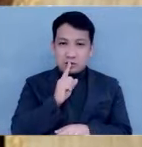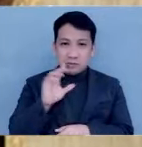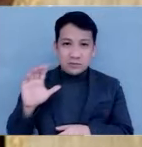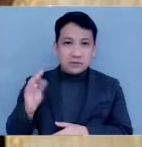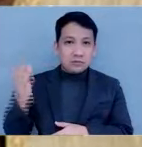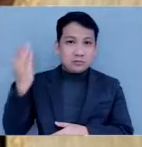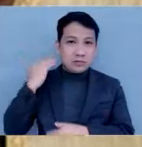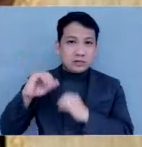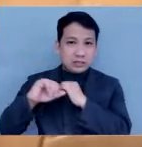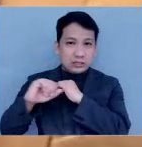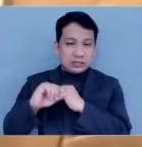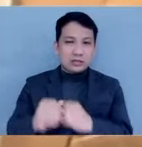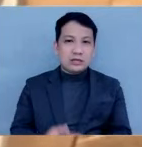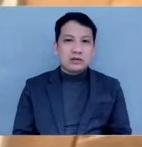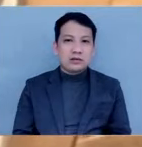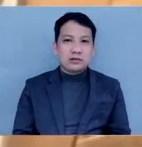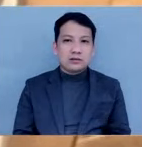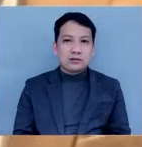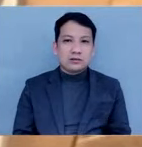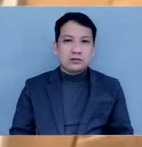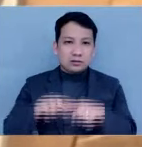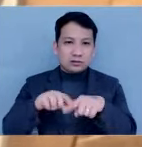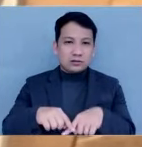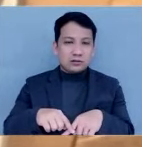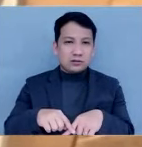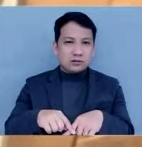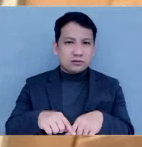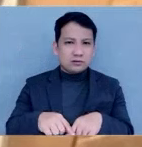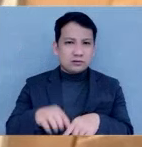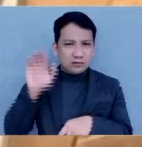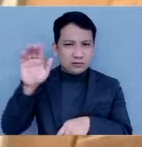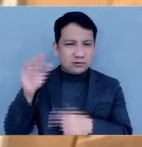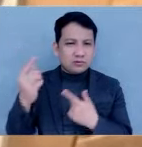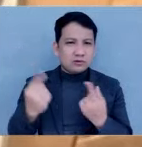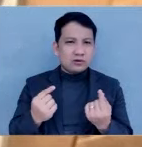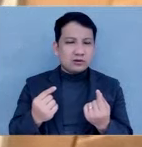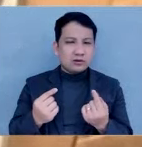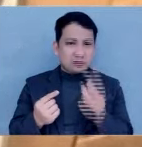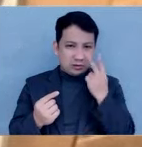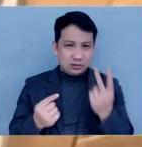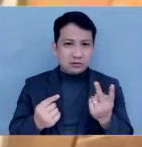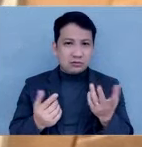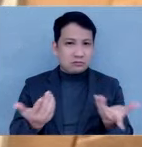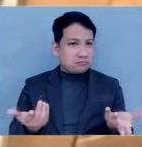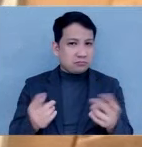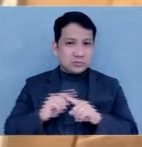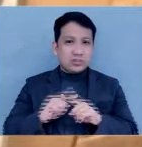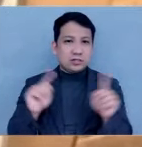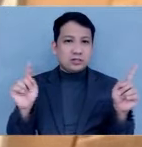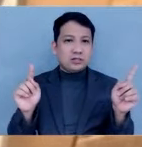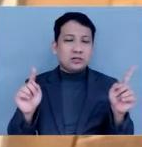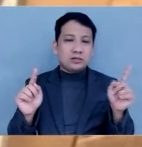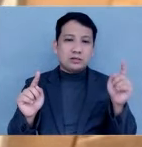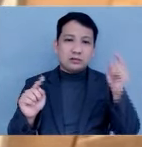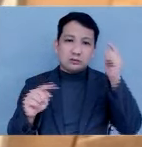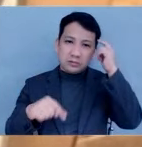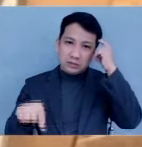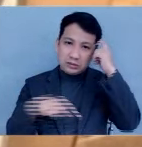noong eleksyon. It depends how the people actually is going to see it. Of course, there are